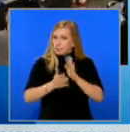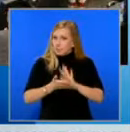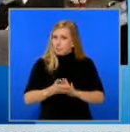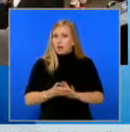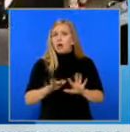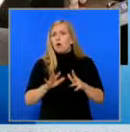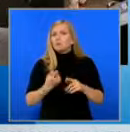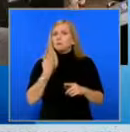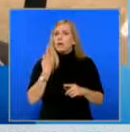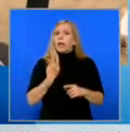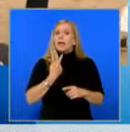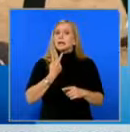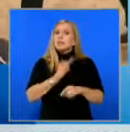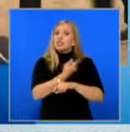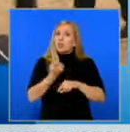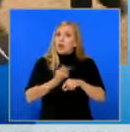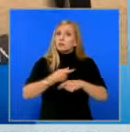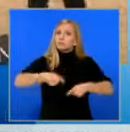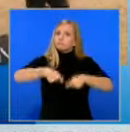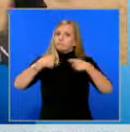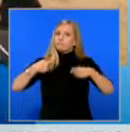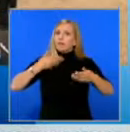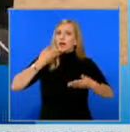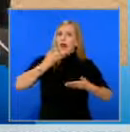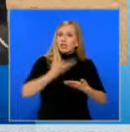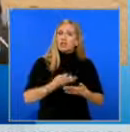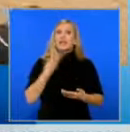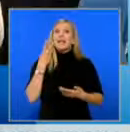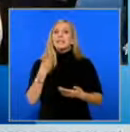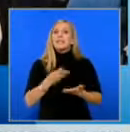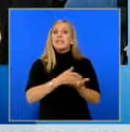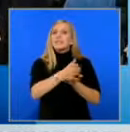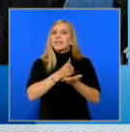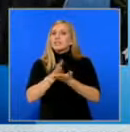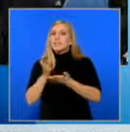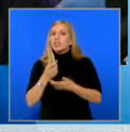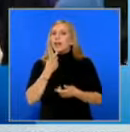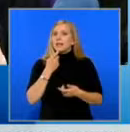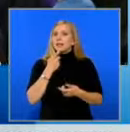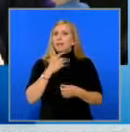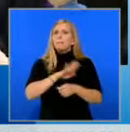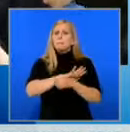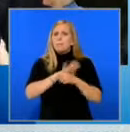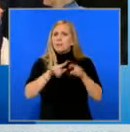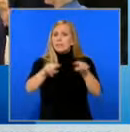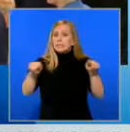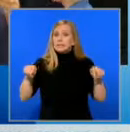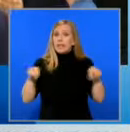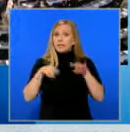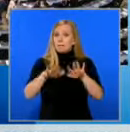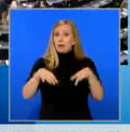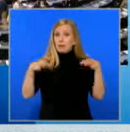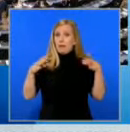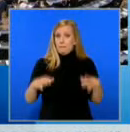продължи речта на урсула в онлан произнесена на три езика пред препълнена зала в европейския парламен мен